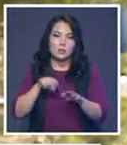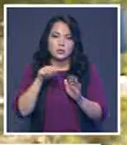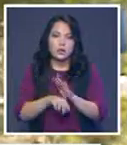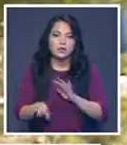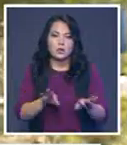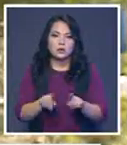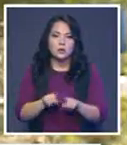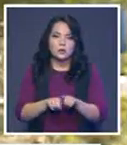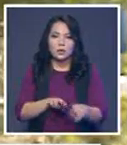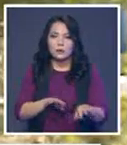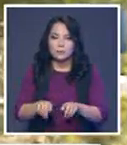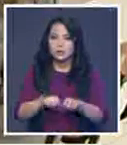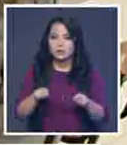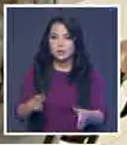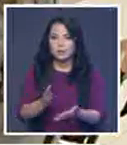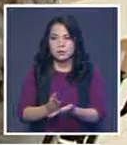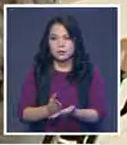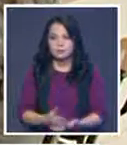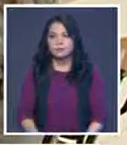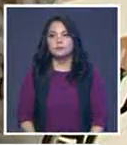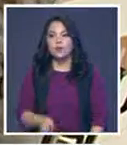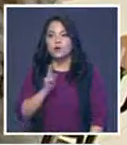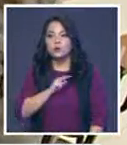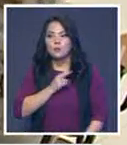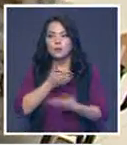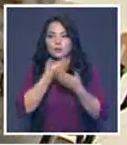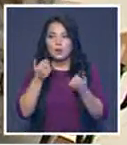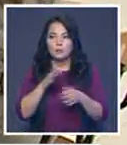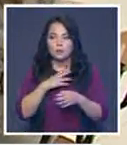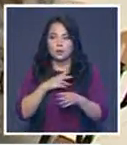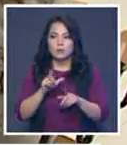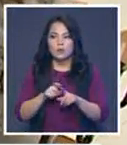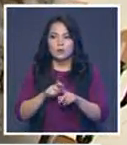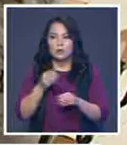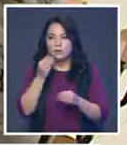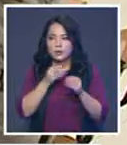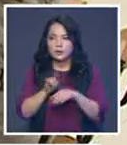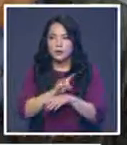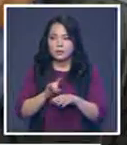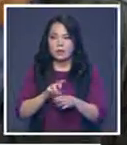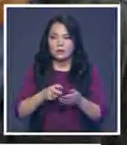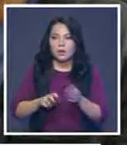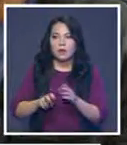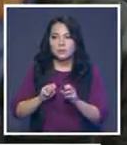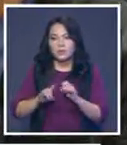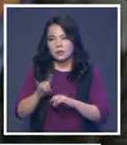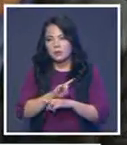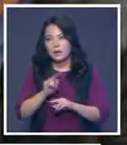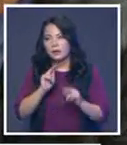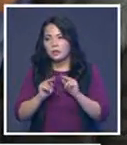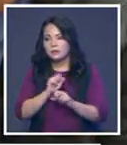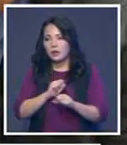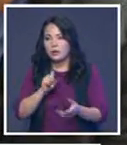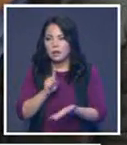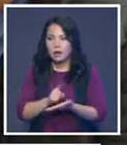осылай өткізіліп жатқан жәрмеңке бүгінгі таңда. Жұмыссызбын деп оңай сылтау айтып, еңбек етуден жалтарып, алименттен қашып жүргендер үшін жұмыс жәрмеңкесі